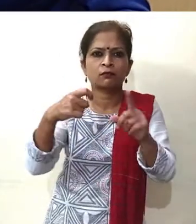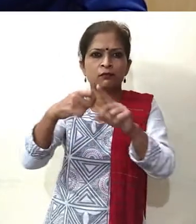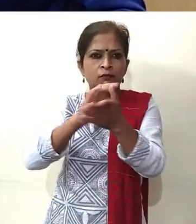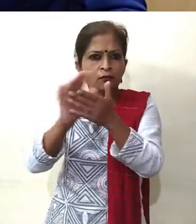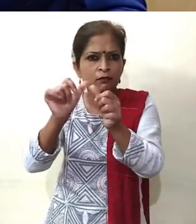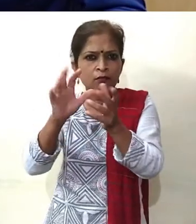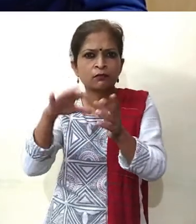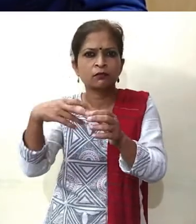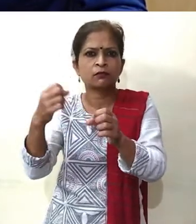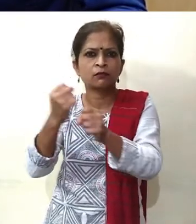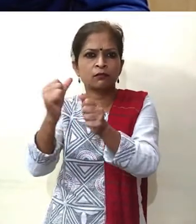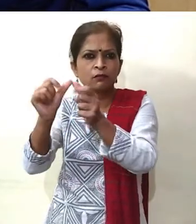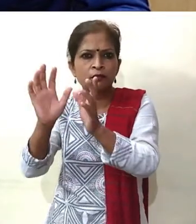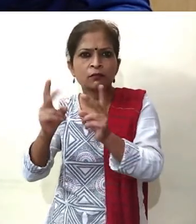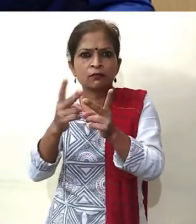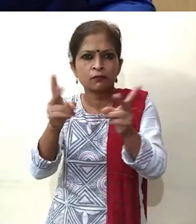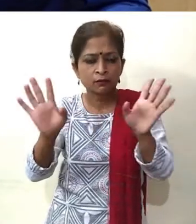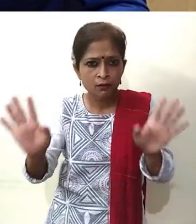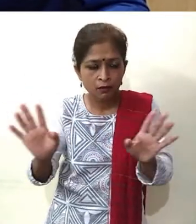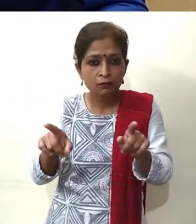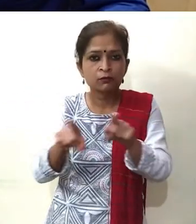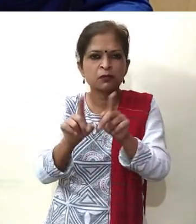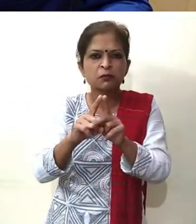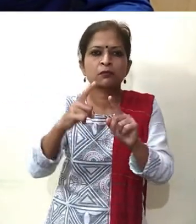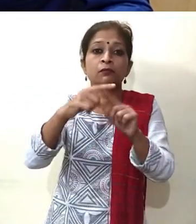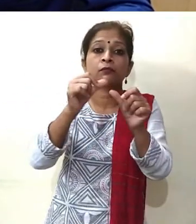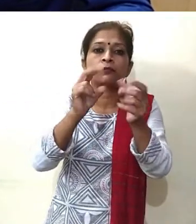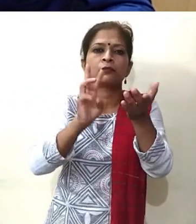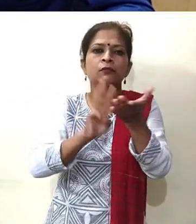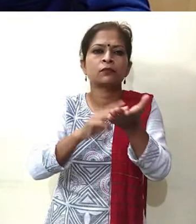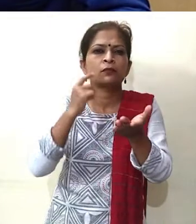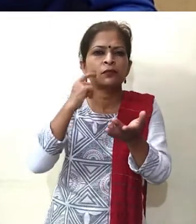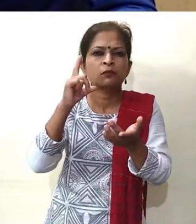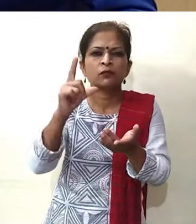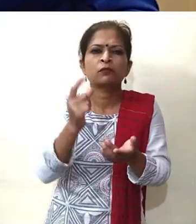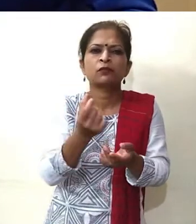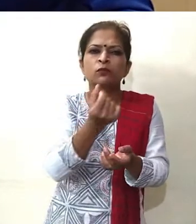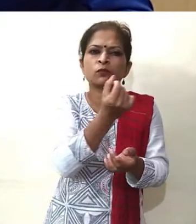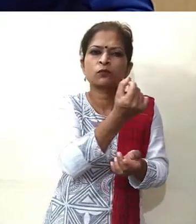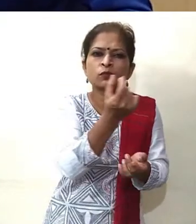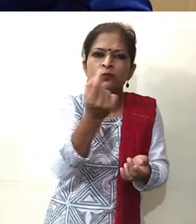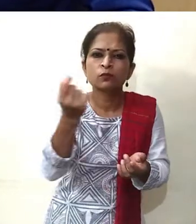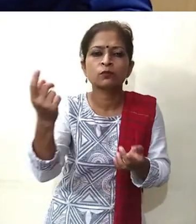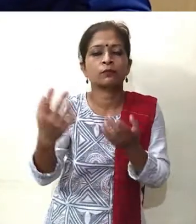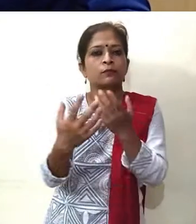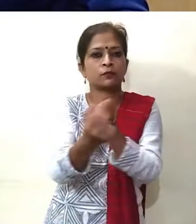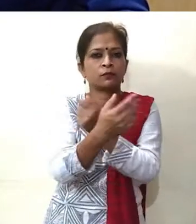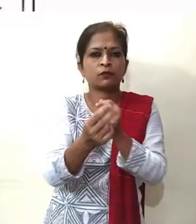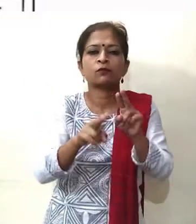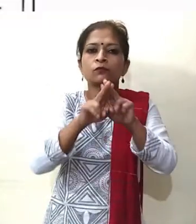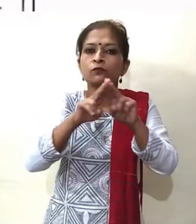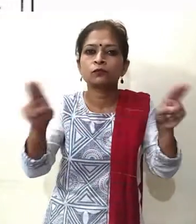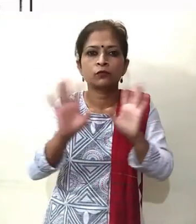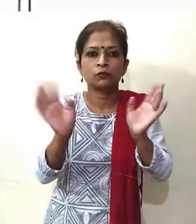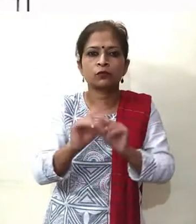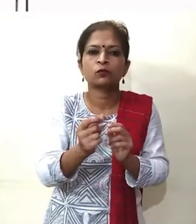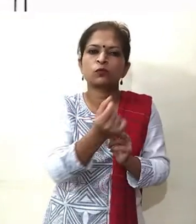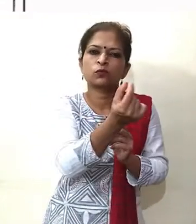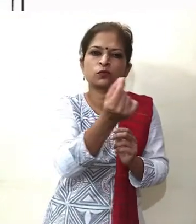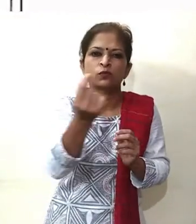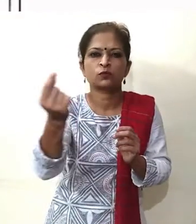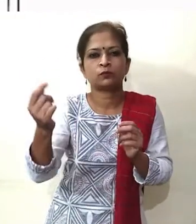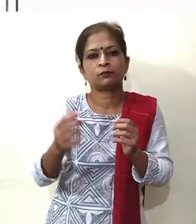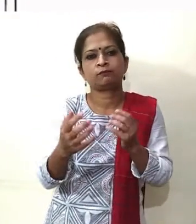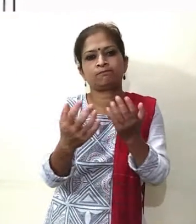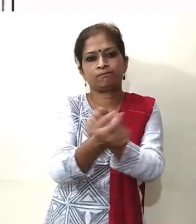की सारी हैं, तो तमिल में क होगी और बीच के दो छुट के फिर होगा ऐसे। तो अच्छा। पूरा स्पेक्ट्रम नहीं होता। अच्छा, कुछ कुछ ले लिए, हाँ, कुछ